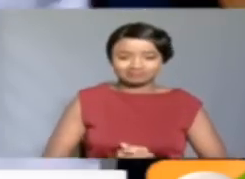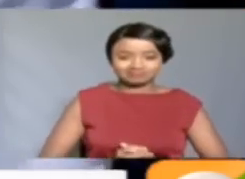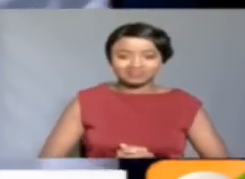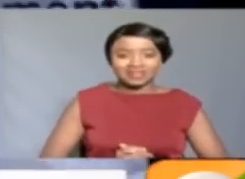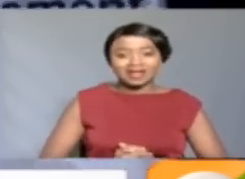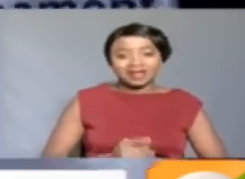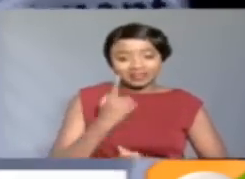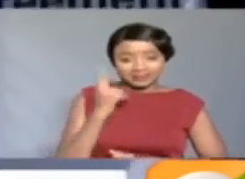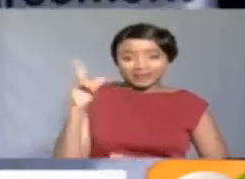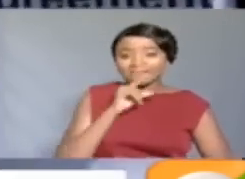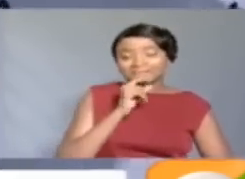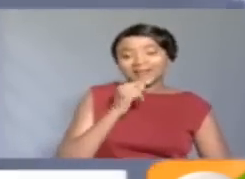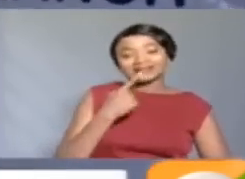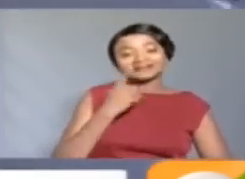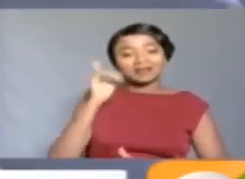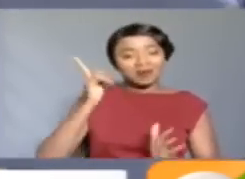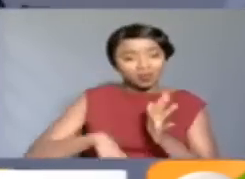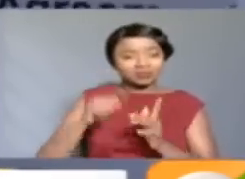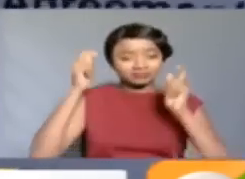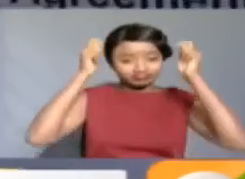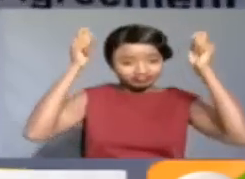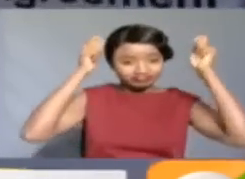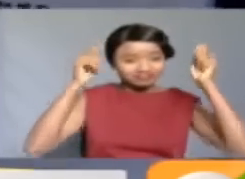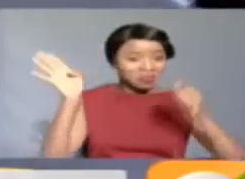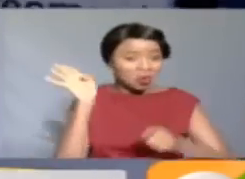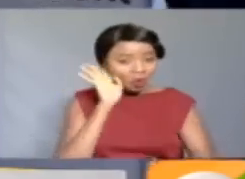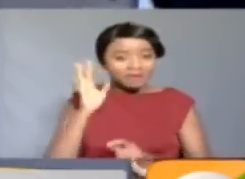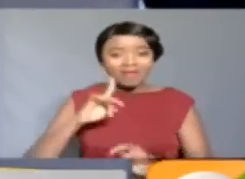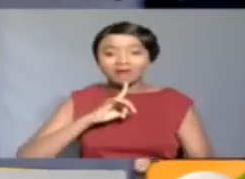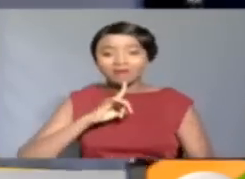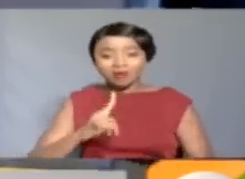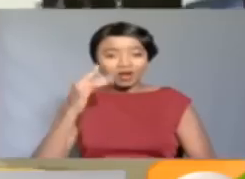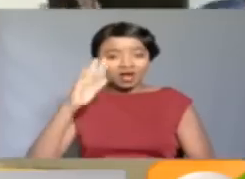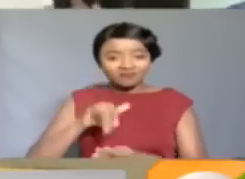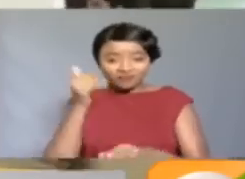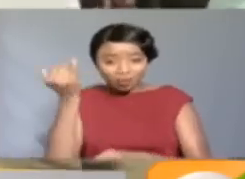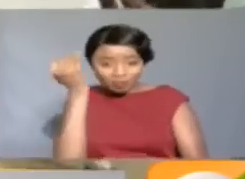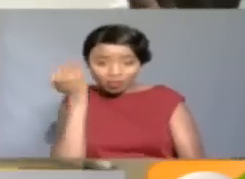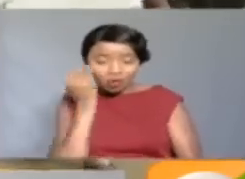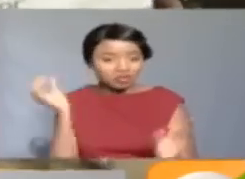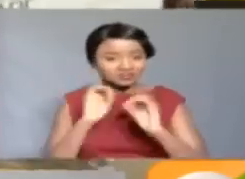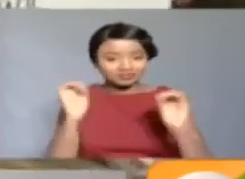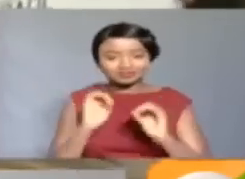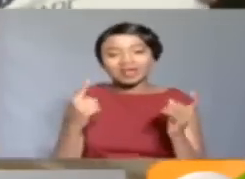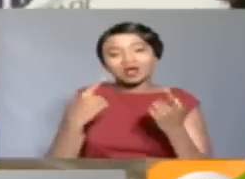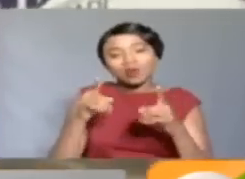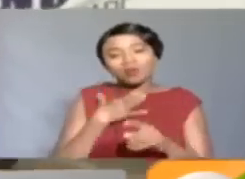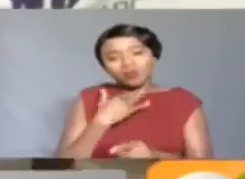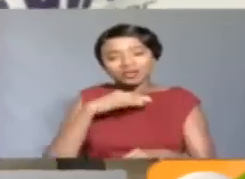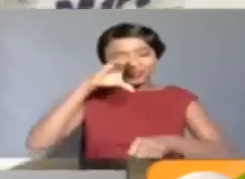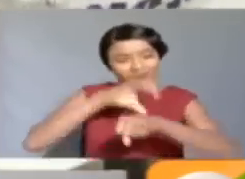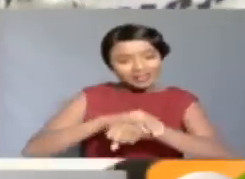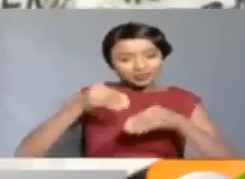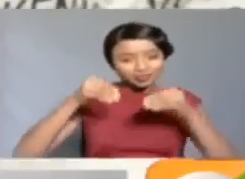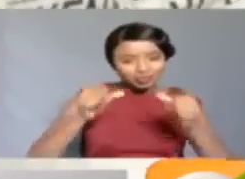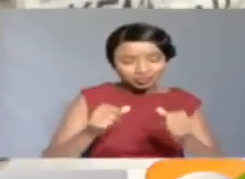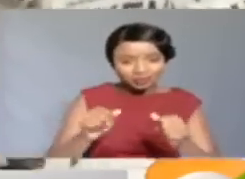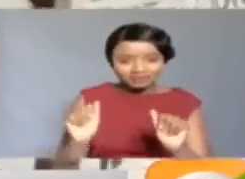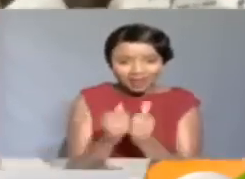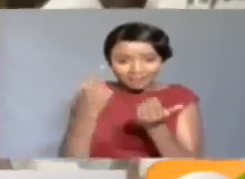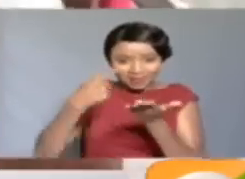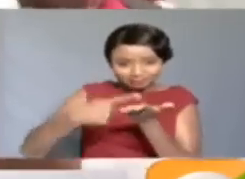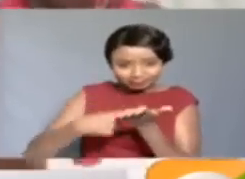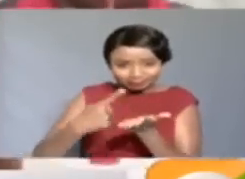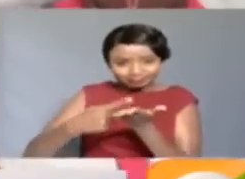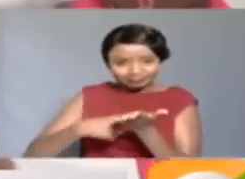mgomo wa wauguzi unakiuka amri ya mahakama. Aidha alidokeza kuwa kamati ya kutafuta suluhu wa mgomo unaendeleza mazungumzo wa